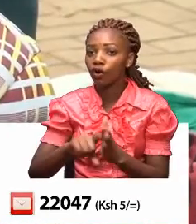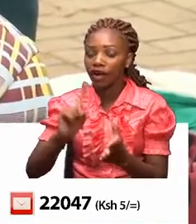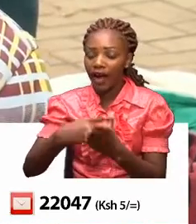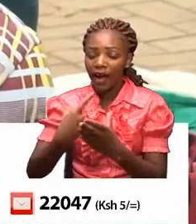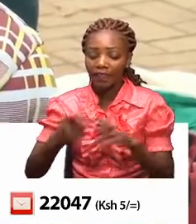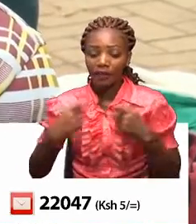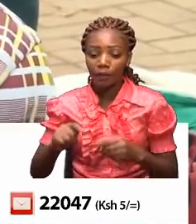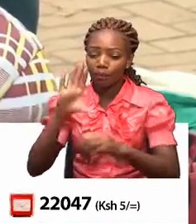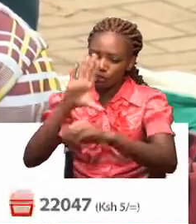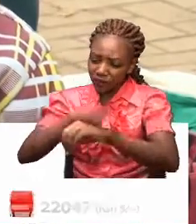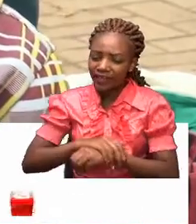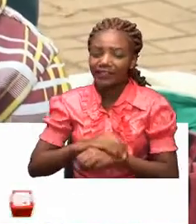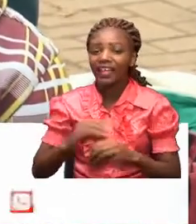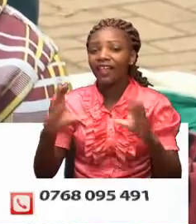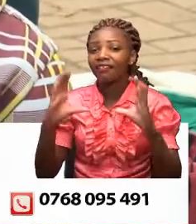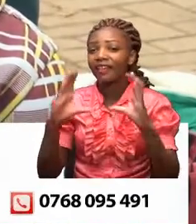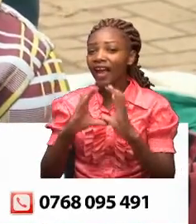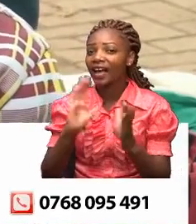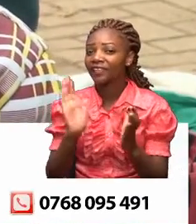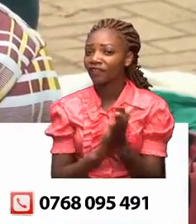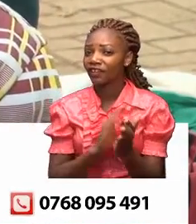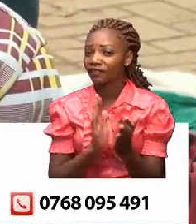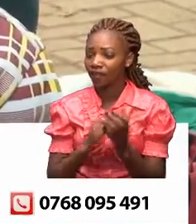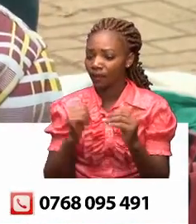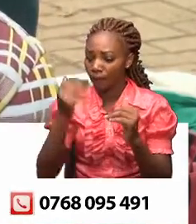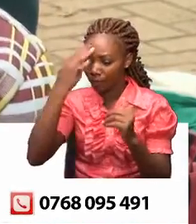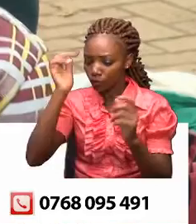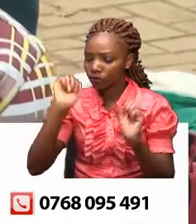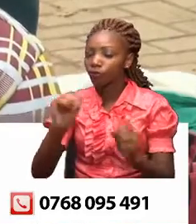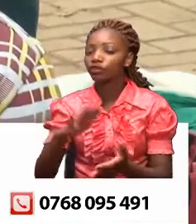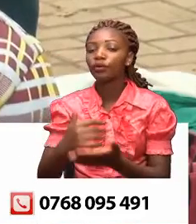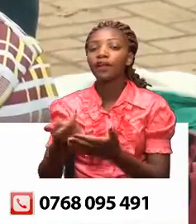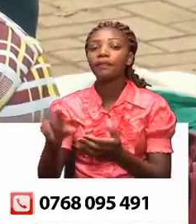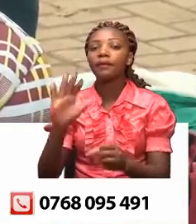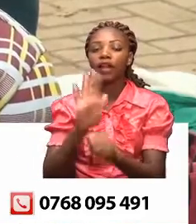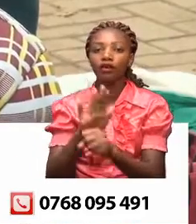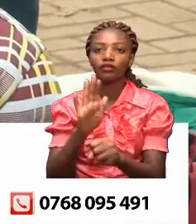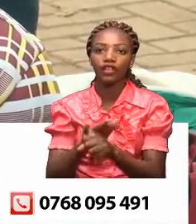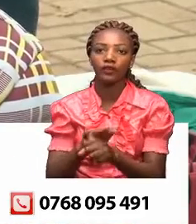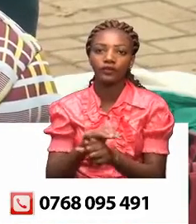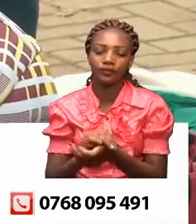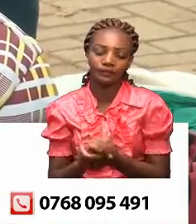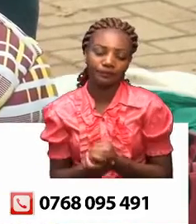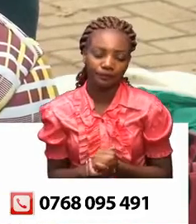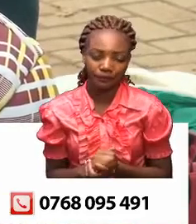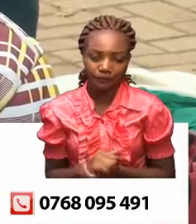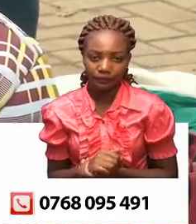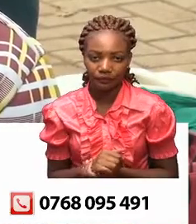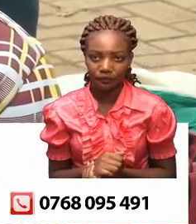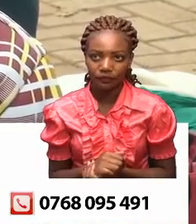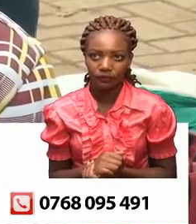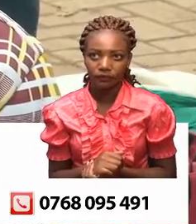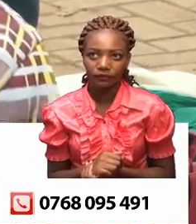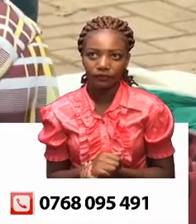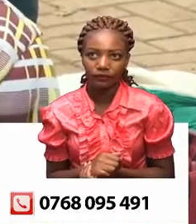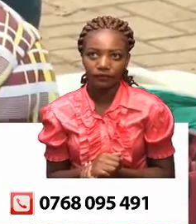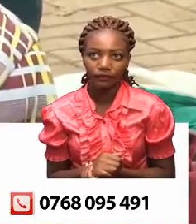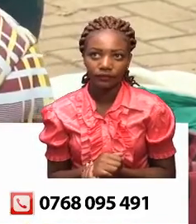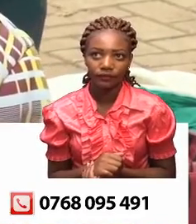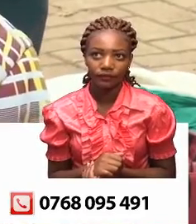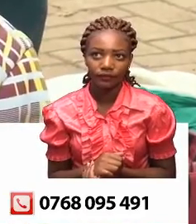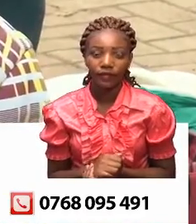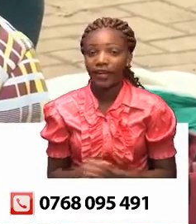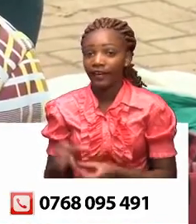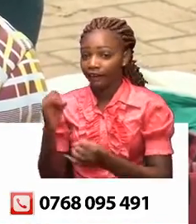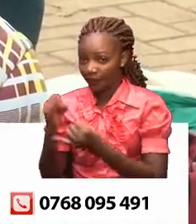haraka, sababu ndio vitu za kusaidia. So watekeleze hao maneno haraka iwezekanavyo.